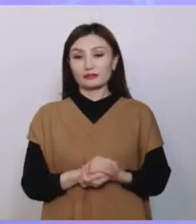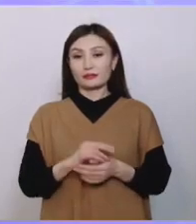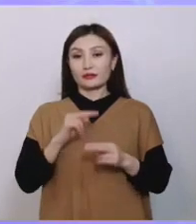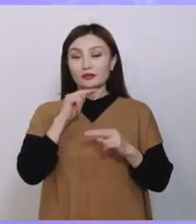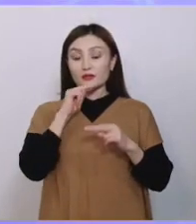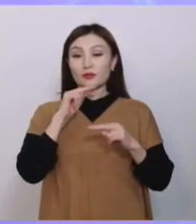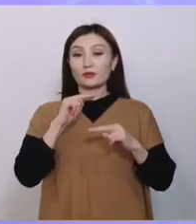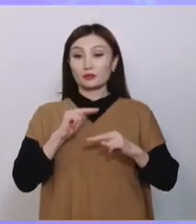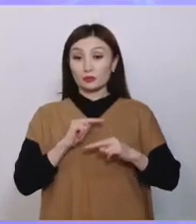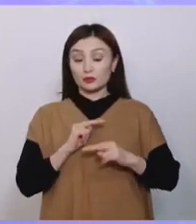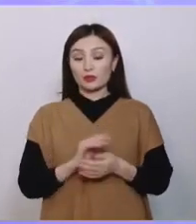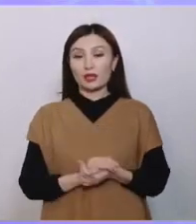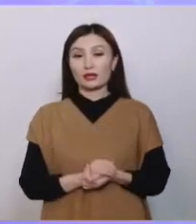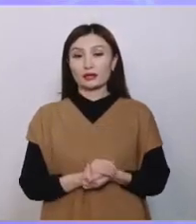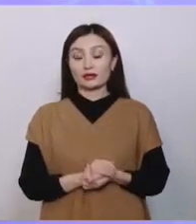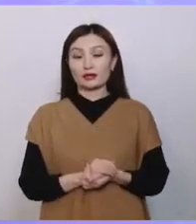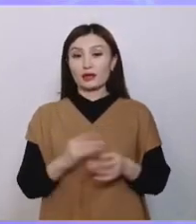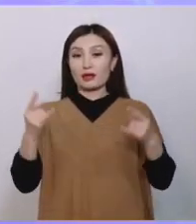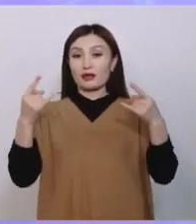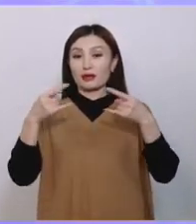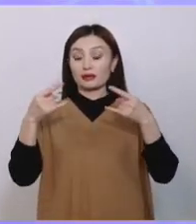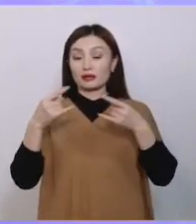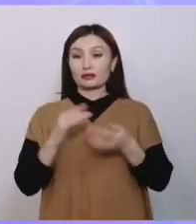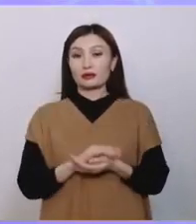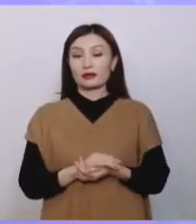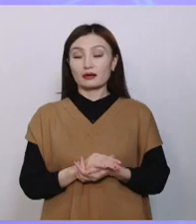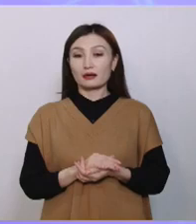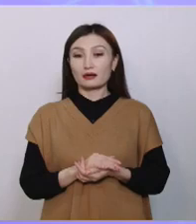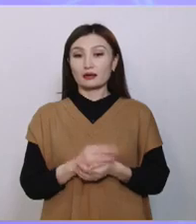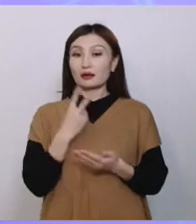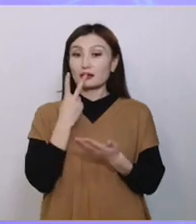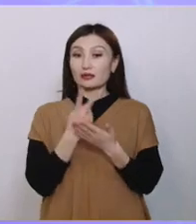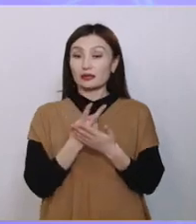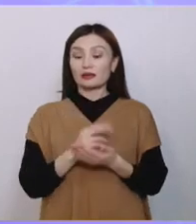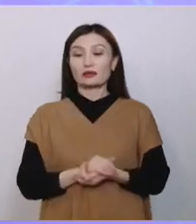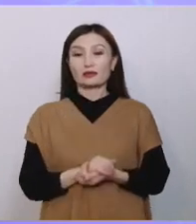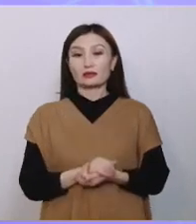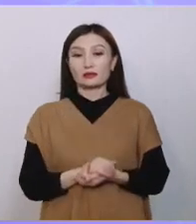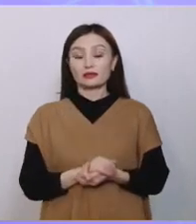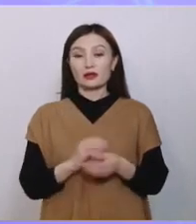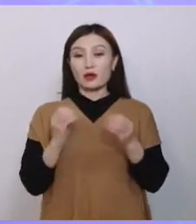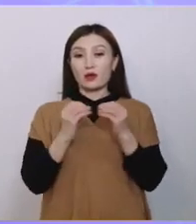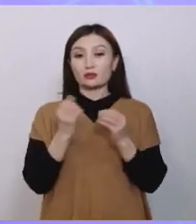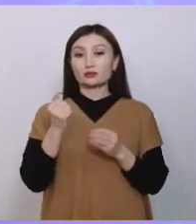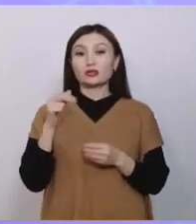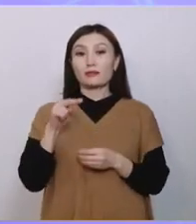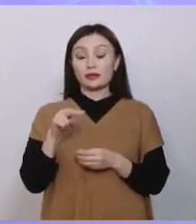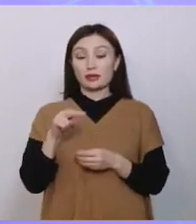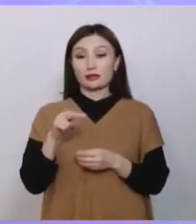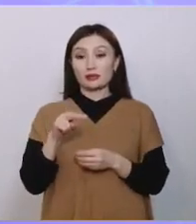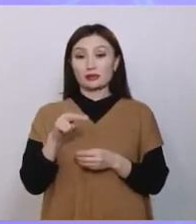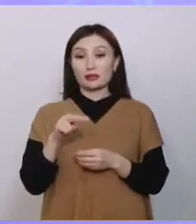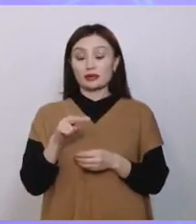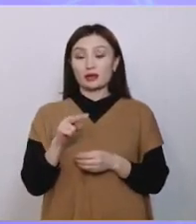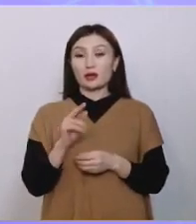Көңіл бұрғыла. Экранға жақшылап қарағыла. 10 апрельде